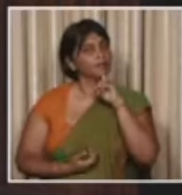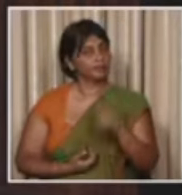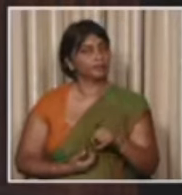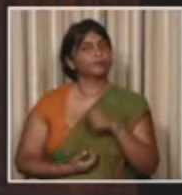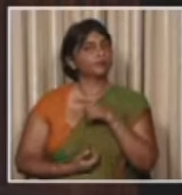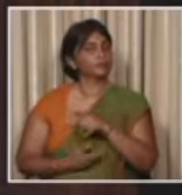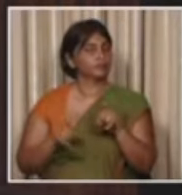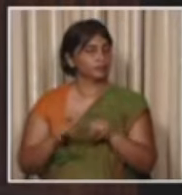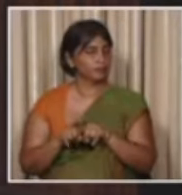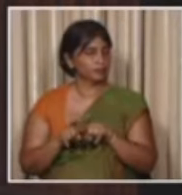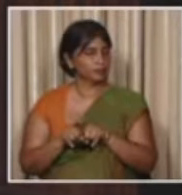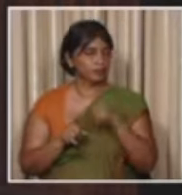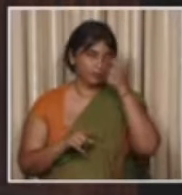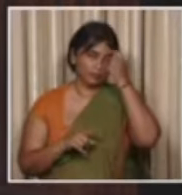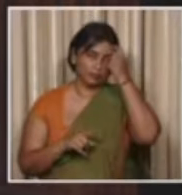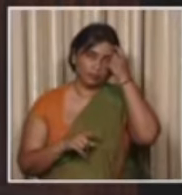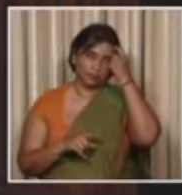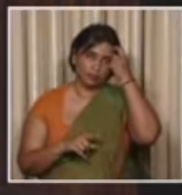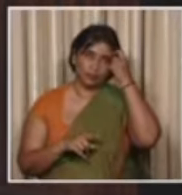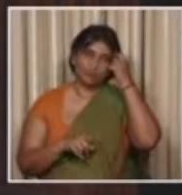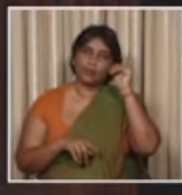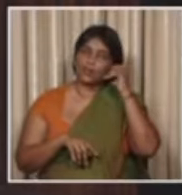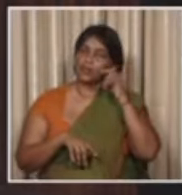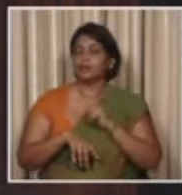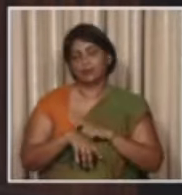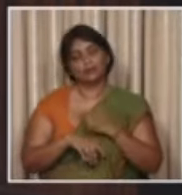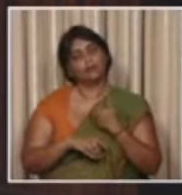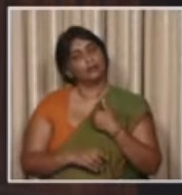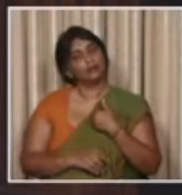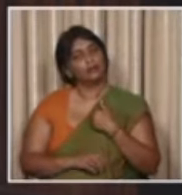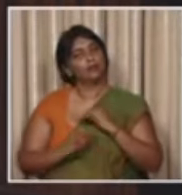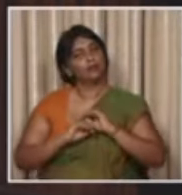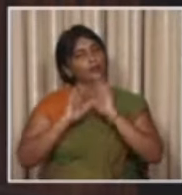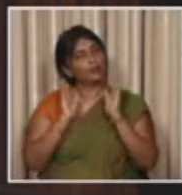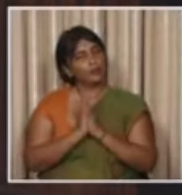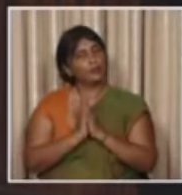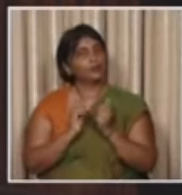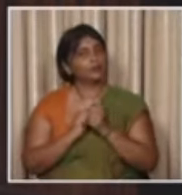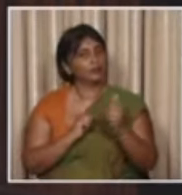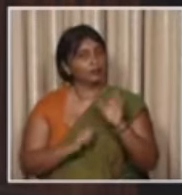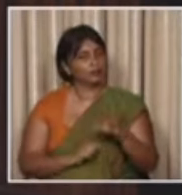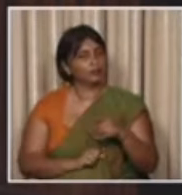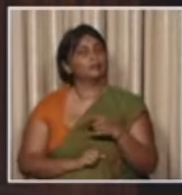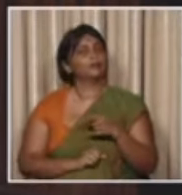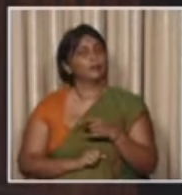කියන්නේ. ඒක නිසා සමහර වෙලාවට අපි මේ හැම දෙයක්ම කරනකොට